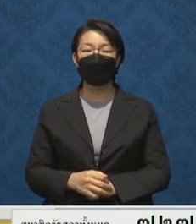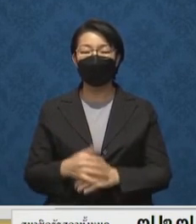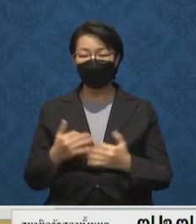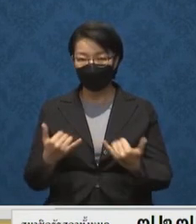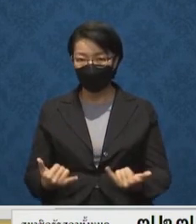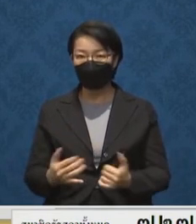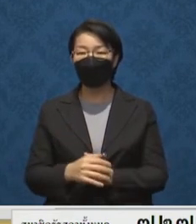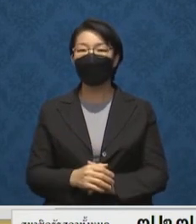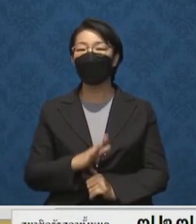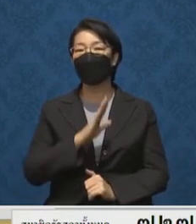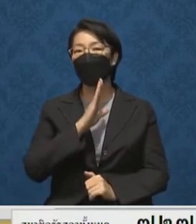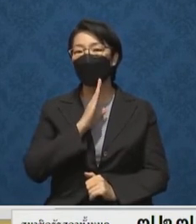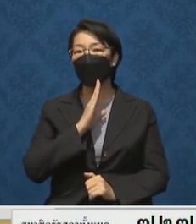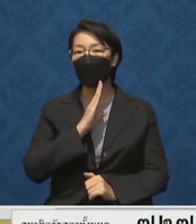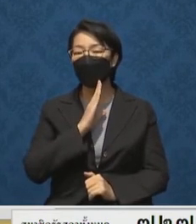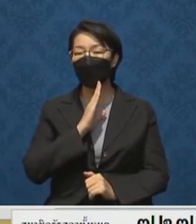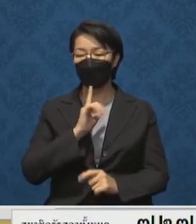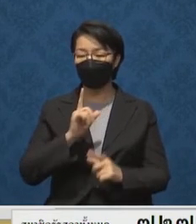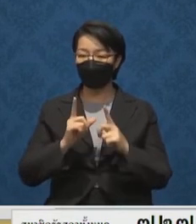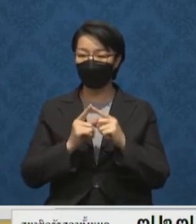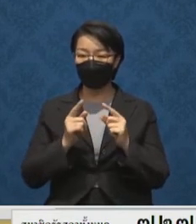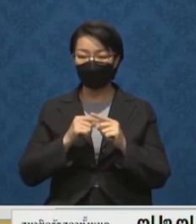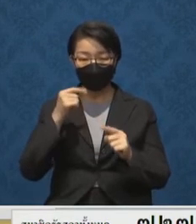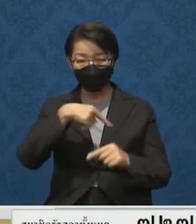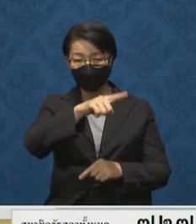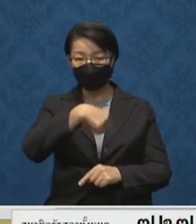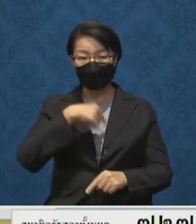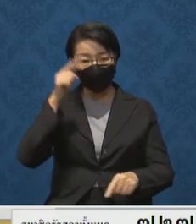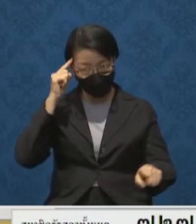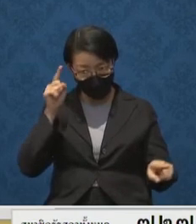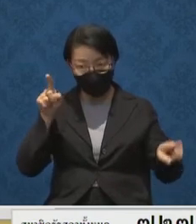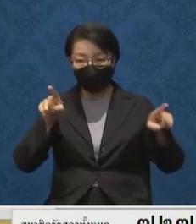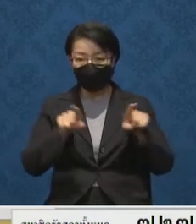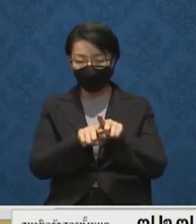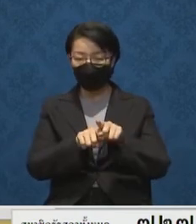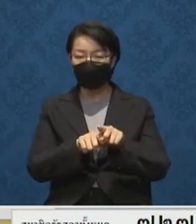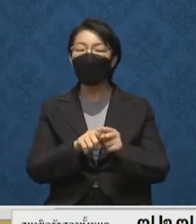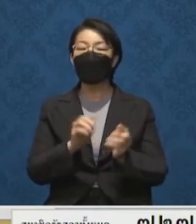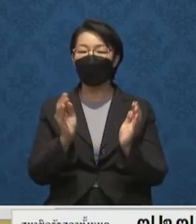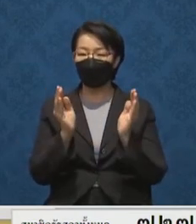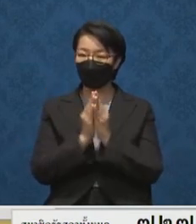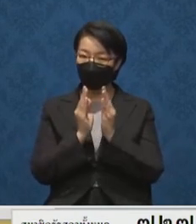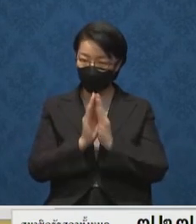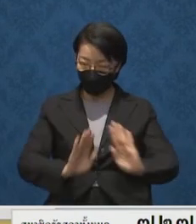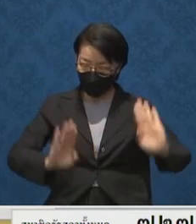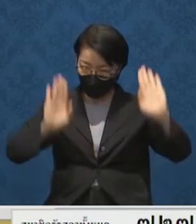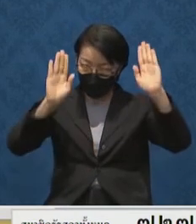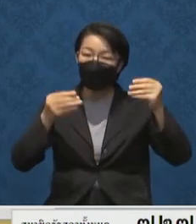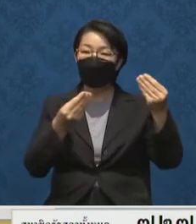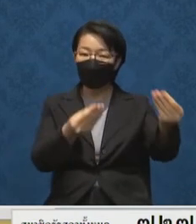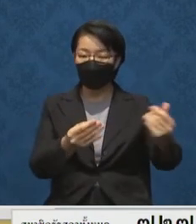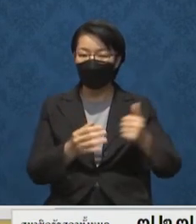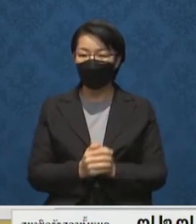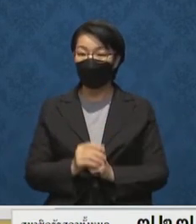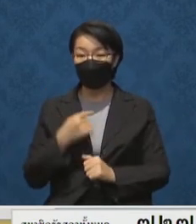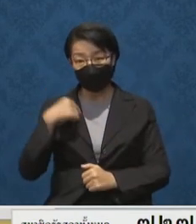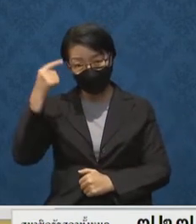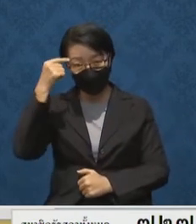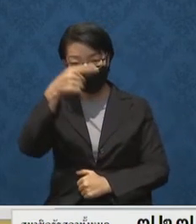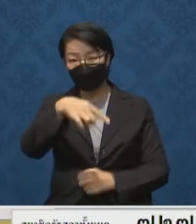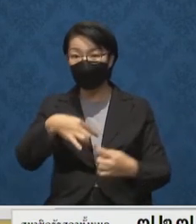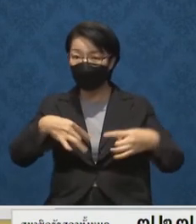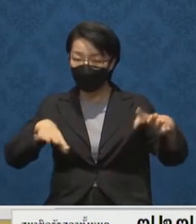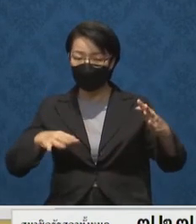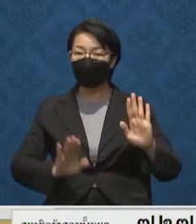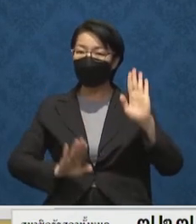าเรื่องใดที่เราเหนตรงกันเราก็วดเหมือนกันถ้าเราเหนต่างกันเราก็วดต่าง